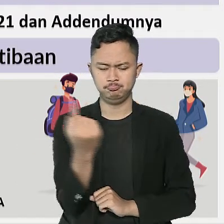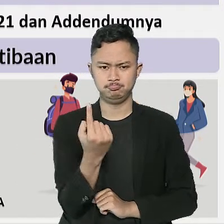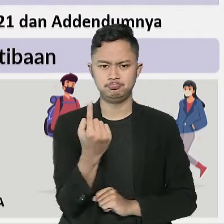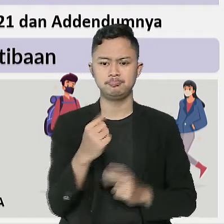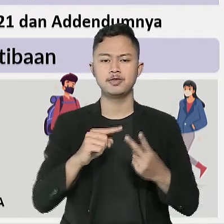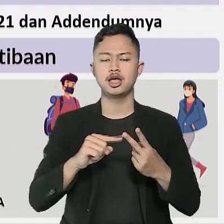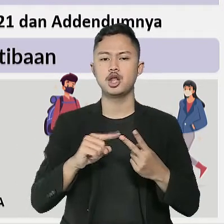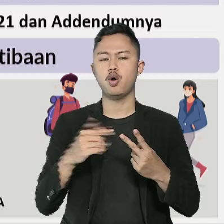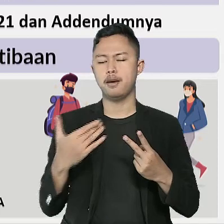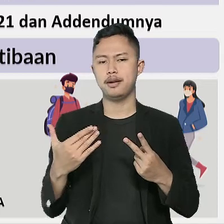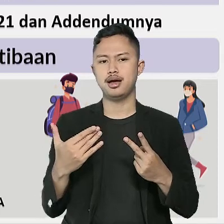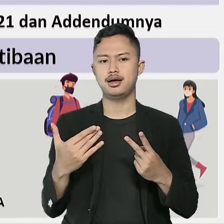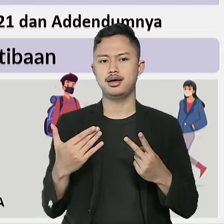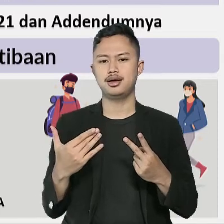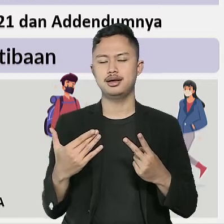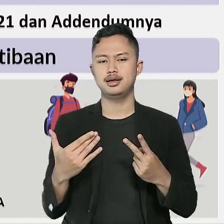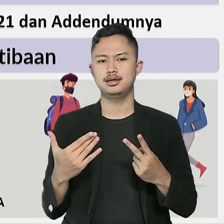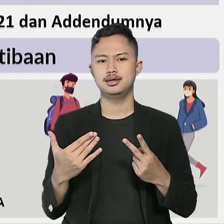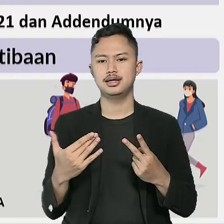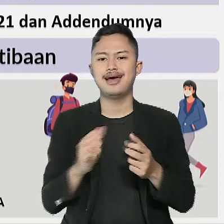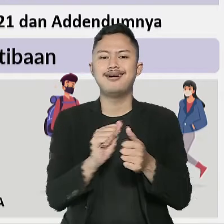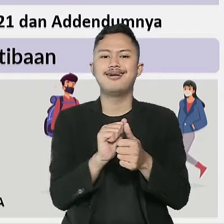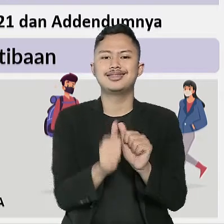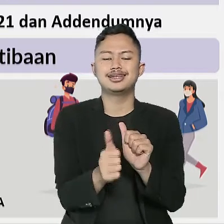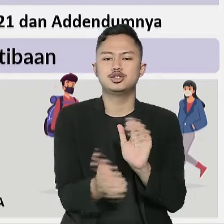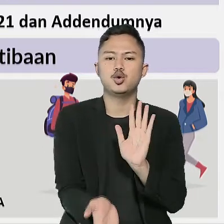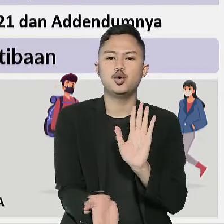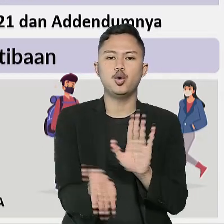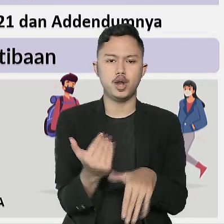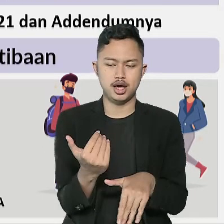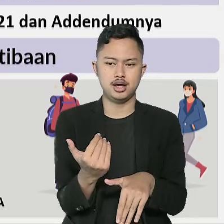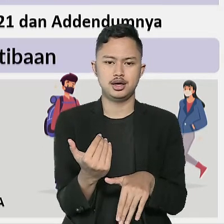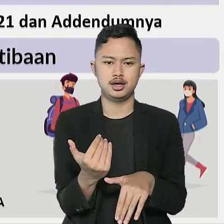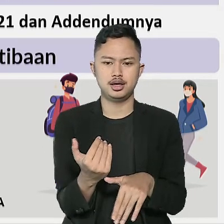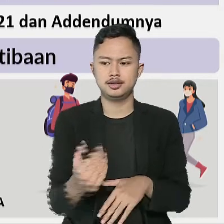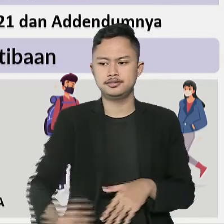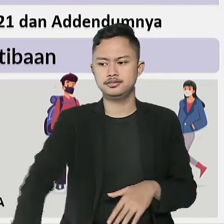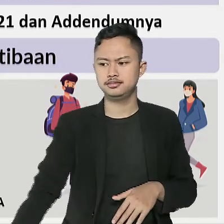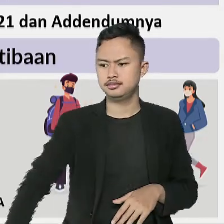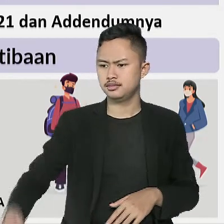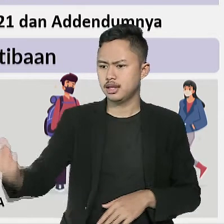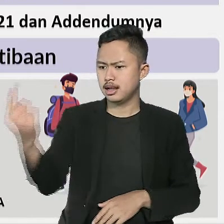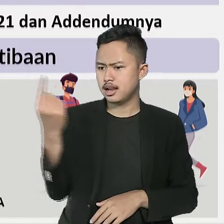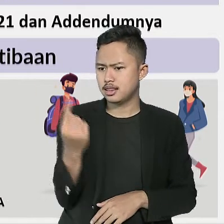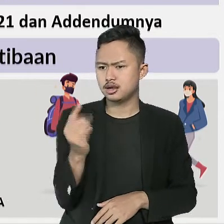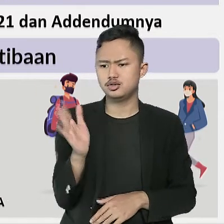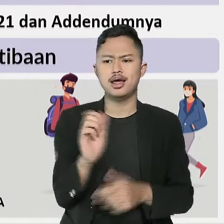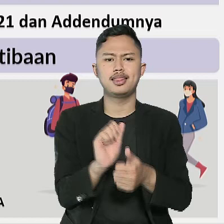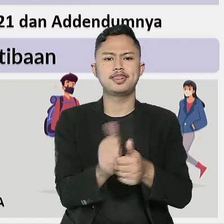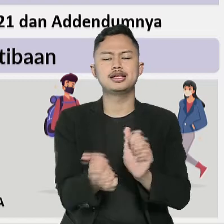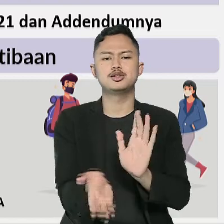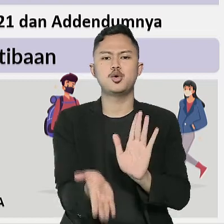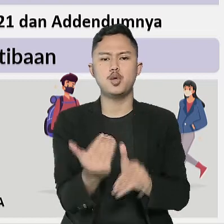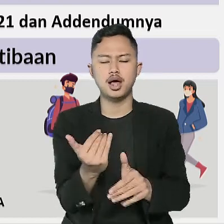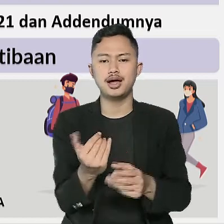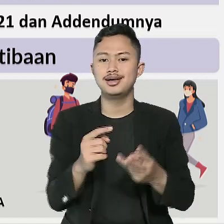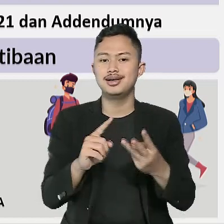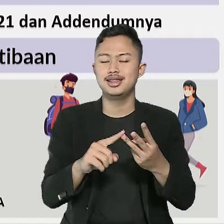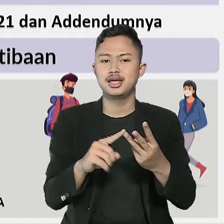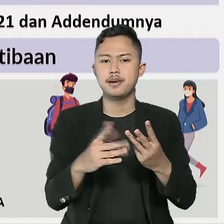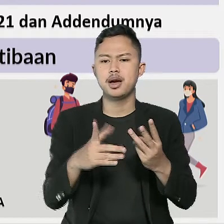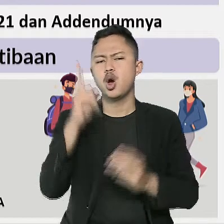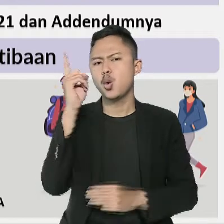Kedua, melakukan entry test atau tes ulang setelah kedatangan di pintu masuk. Yang ketiga,